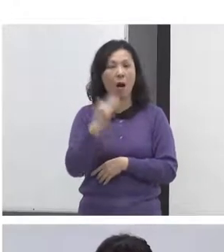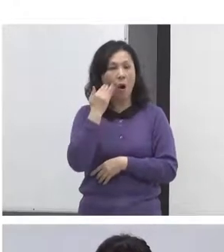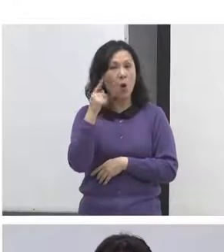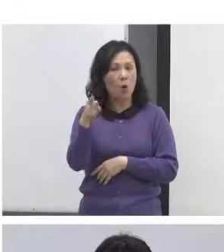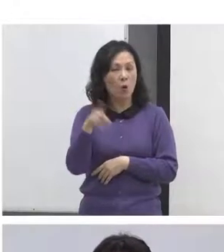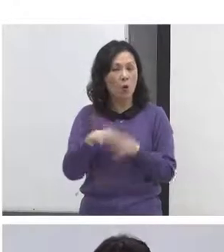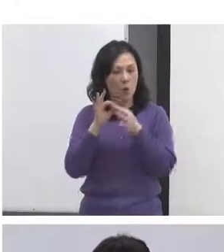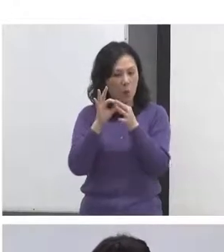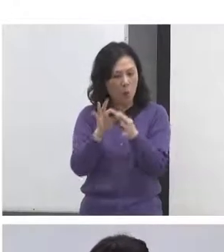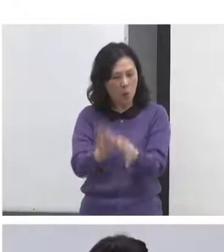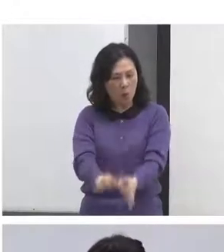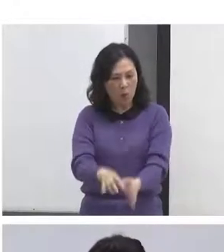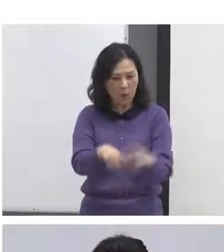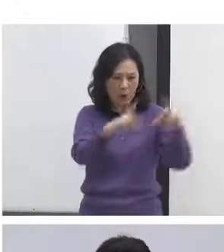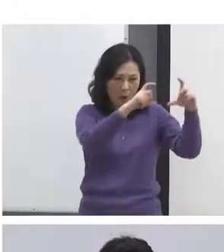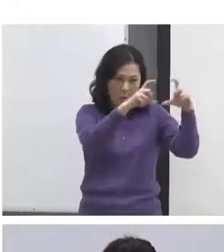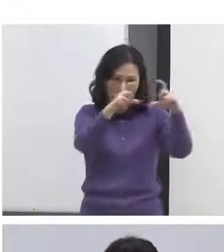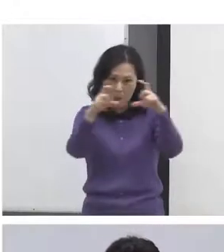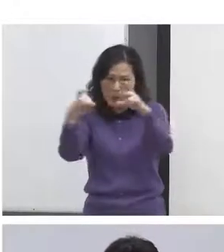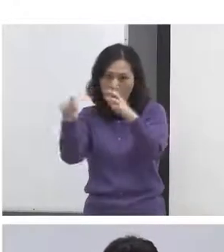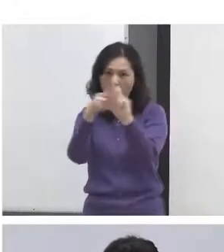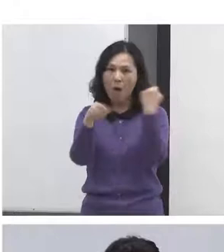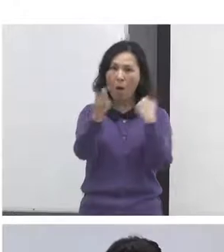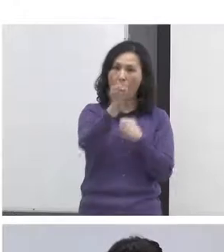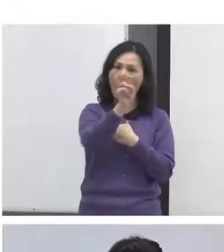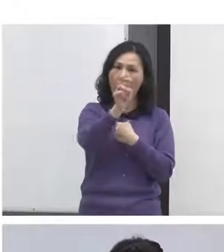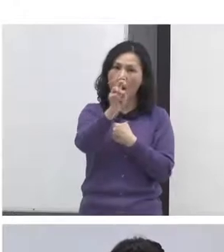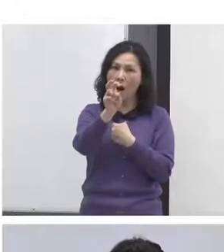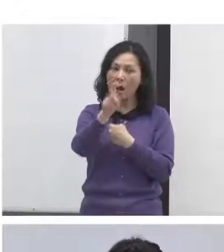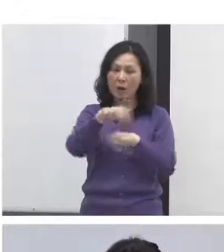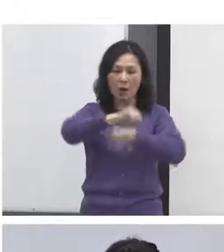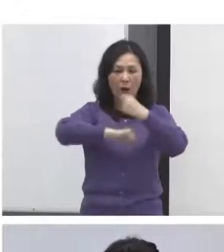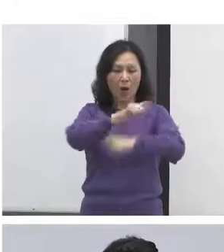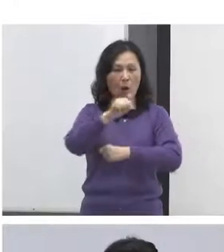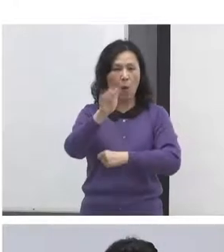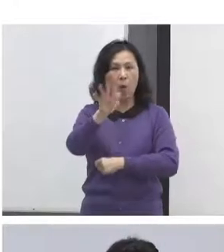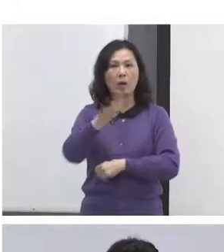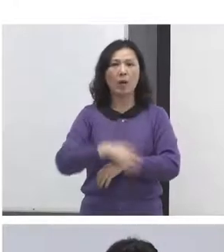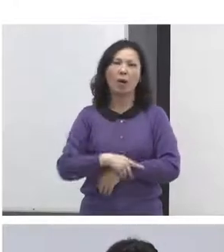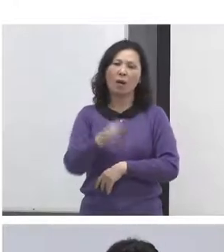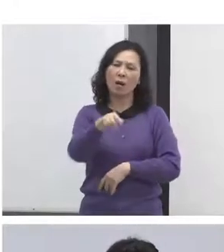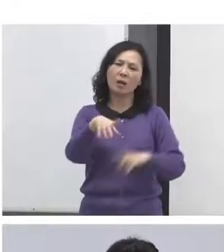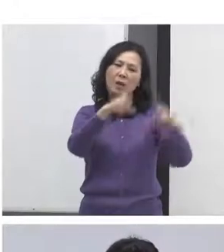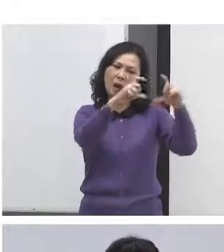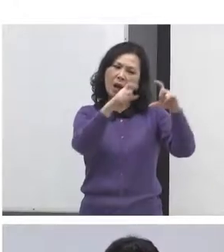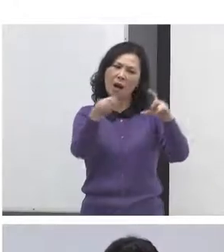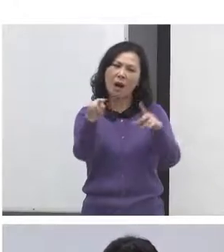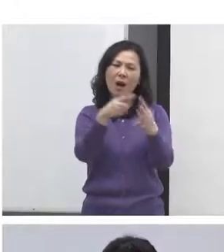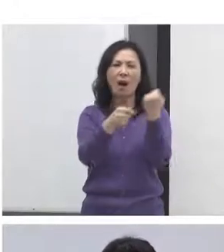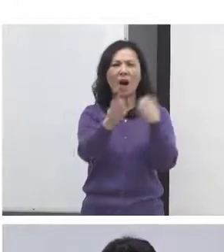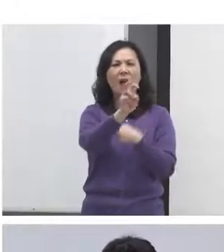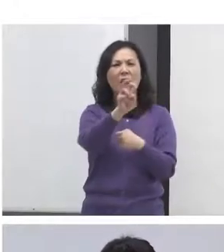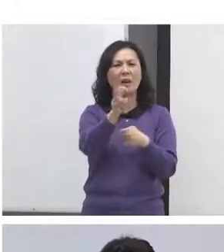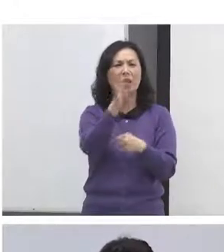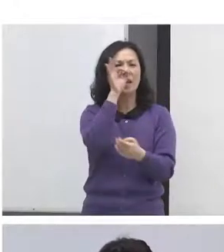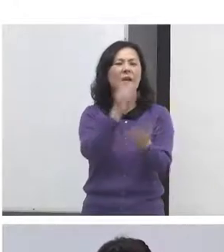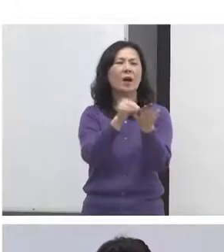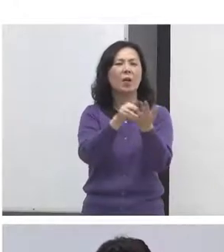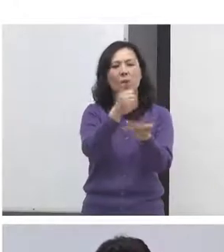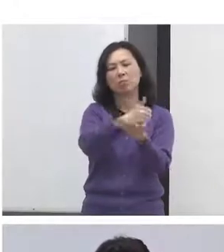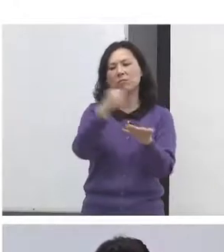连续看到20张都有动物，那你可能看20张你就下线。可是你如果看到20张的中